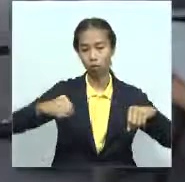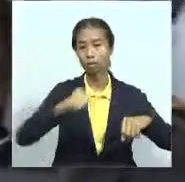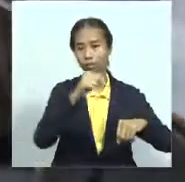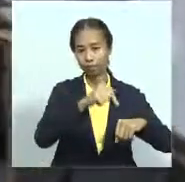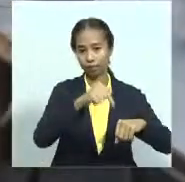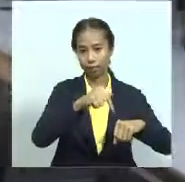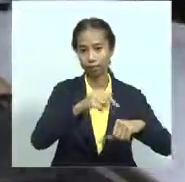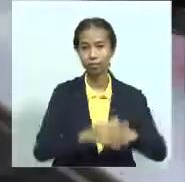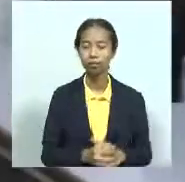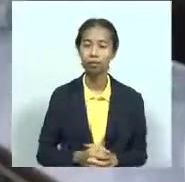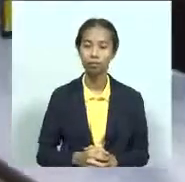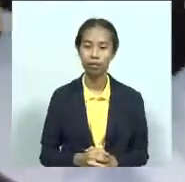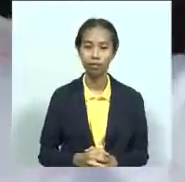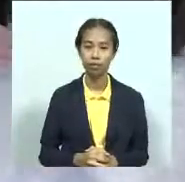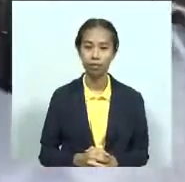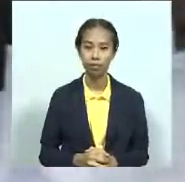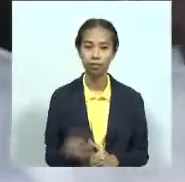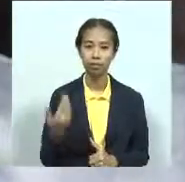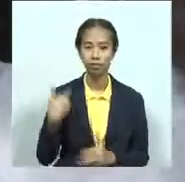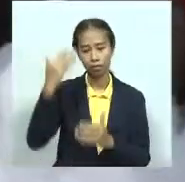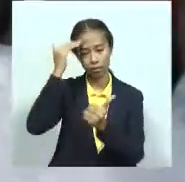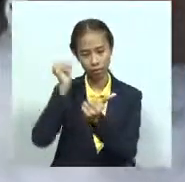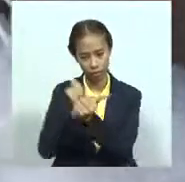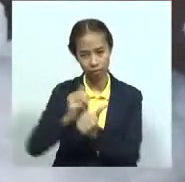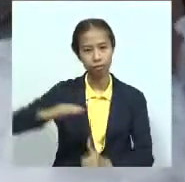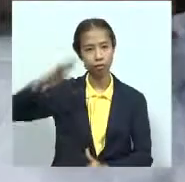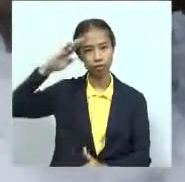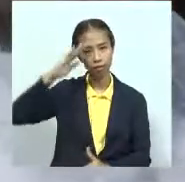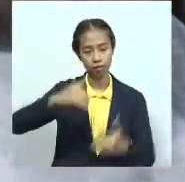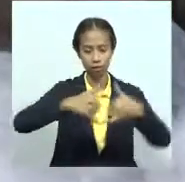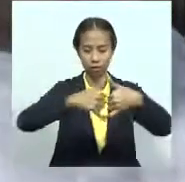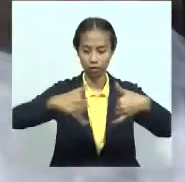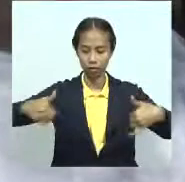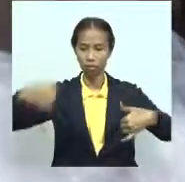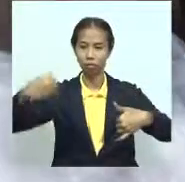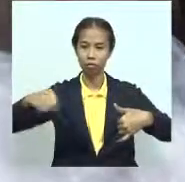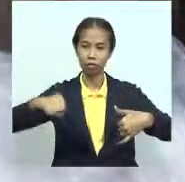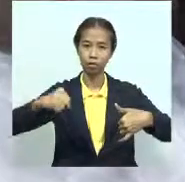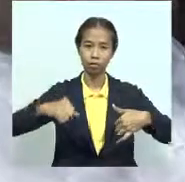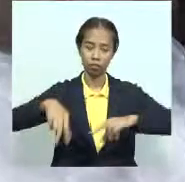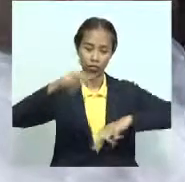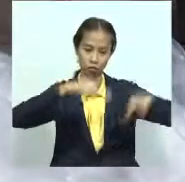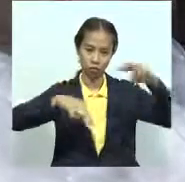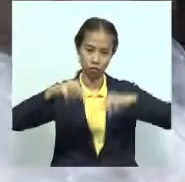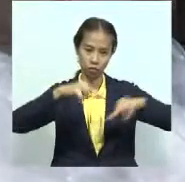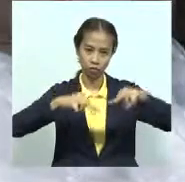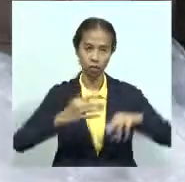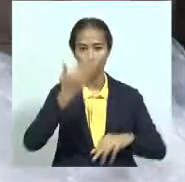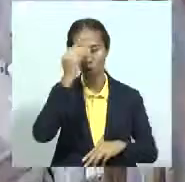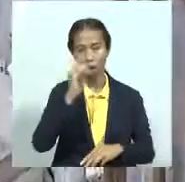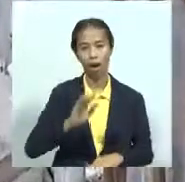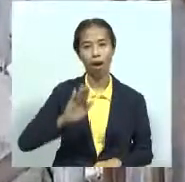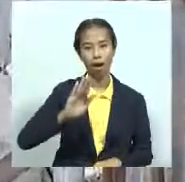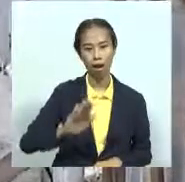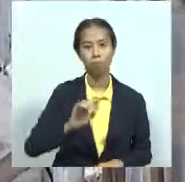มสุข2มีเจ้าหน้าที่ตำรวจทหารเกือบ10นายค่ะไปตั้งเต็นท์จุดตรวจเพื่อไม่ให้มีการรับส่งที่บริเ